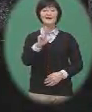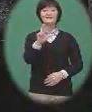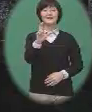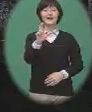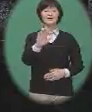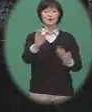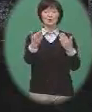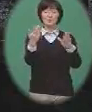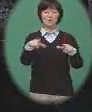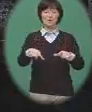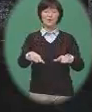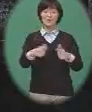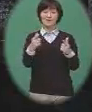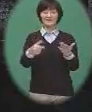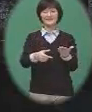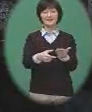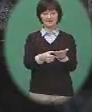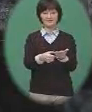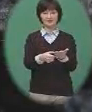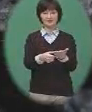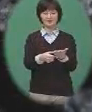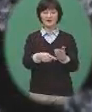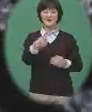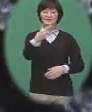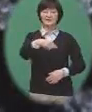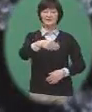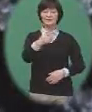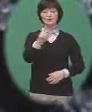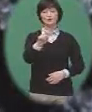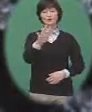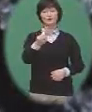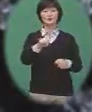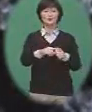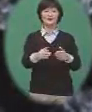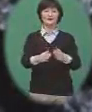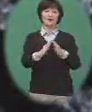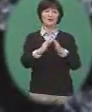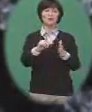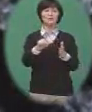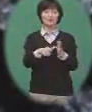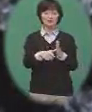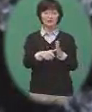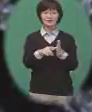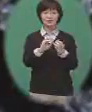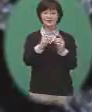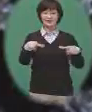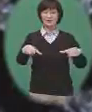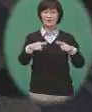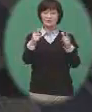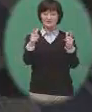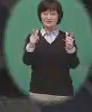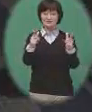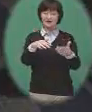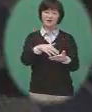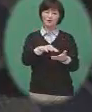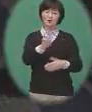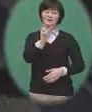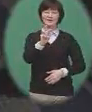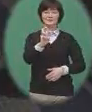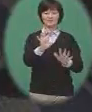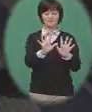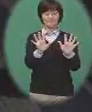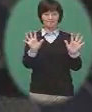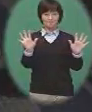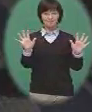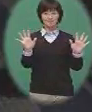JR 毛木駅の線路沿いでは、1914年に開業した際に植えられた桜などおよそ